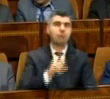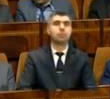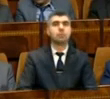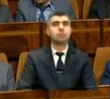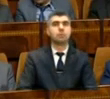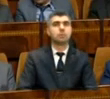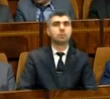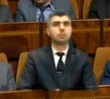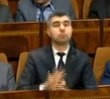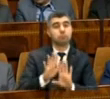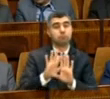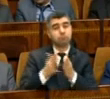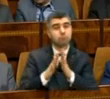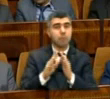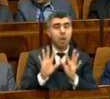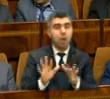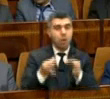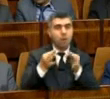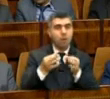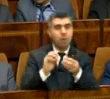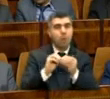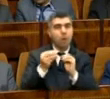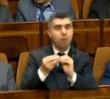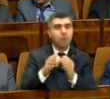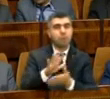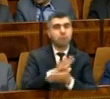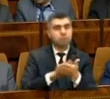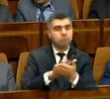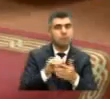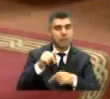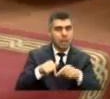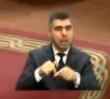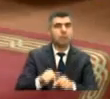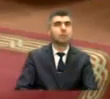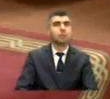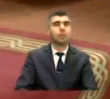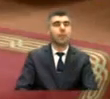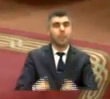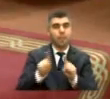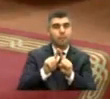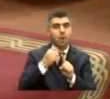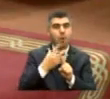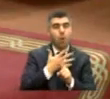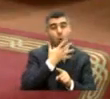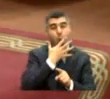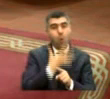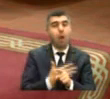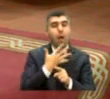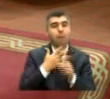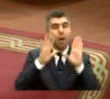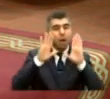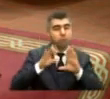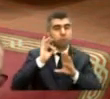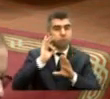تبين ان هنالك اشكال تغيير لمده شهرين. هنالك الحاجه الماسه اليهم في تقطير ميثاق العلماء التكوين